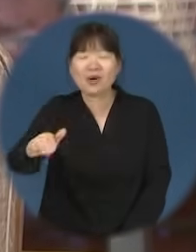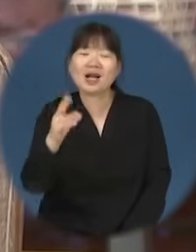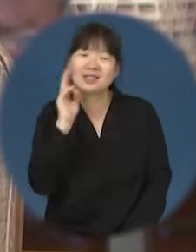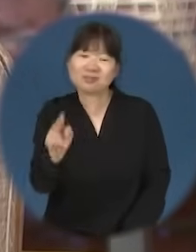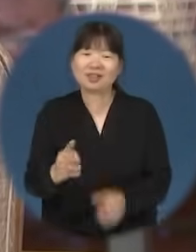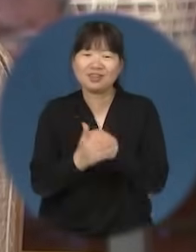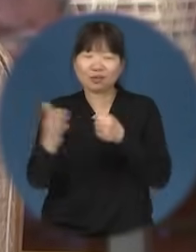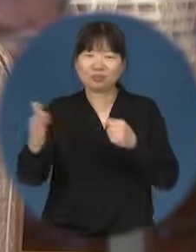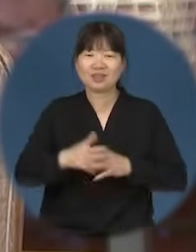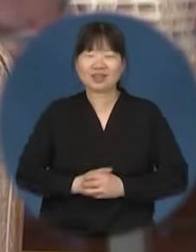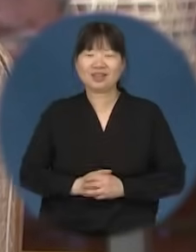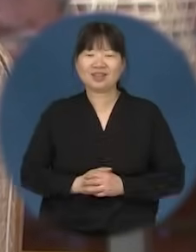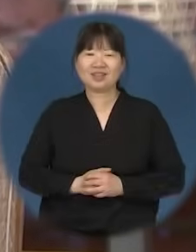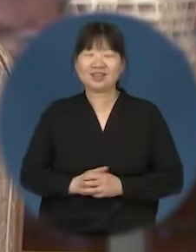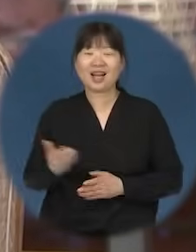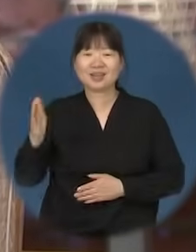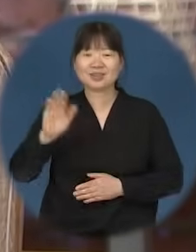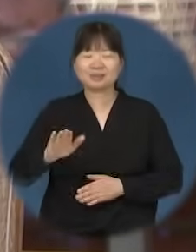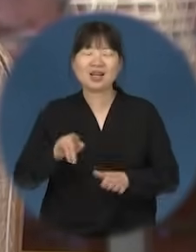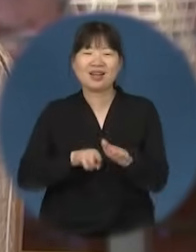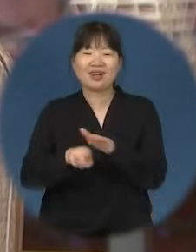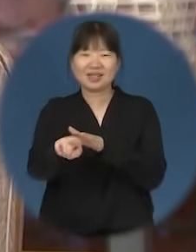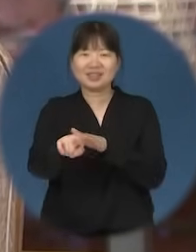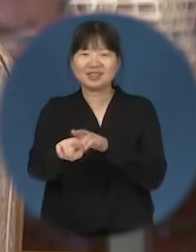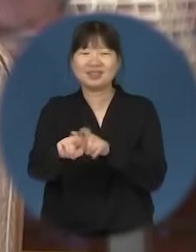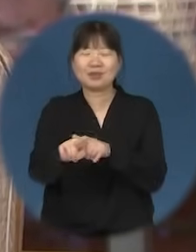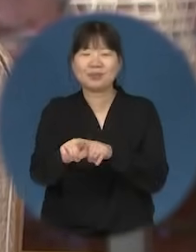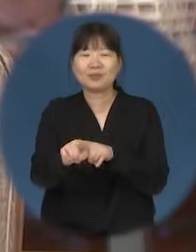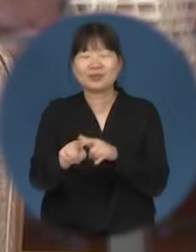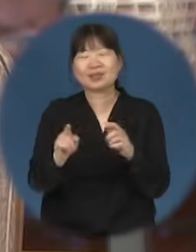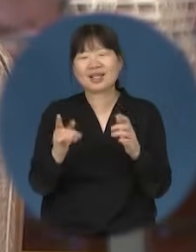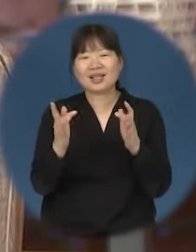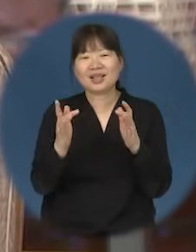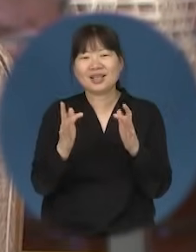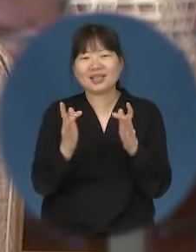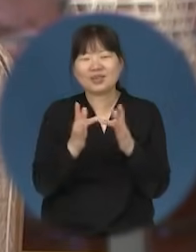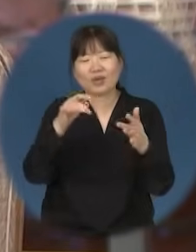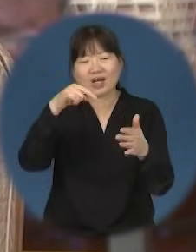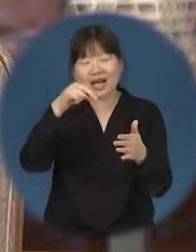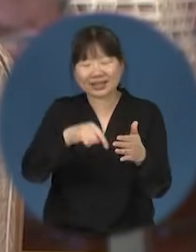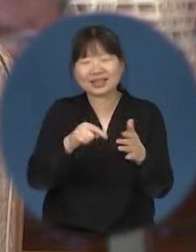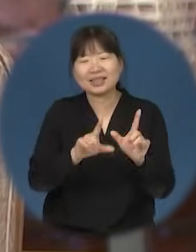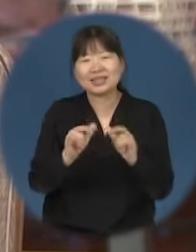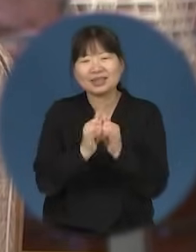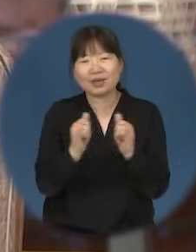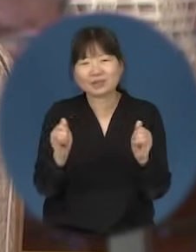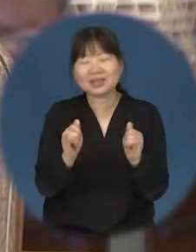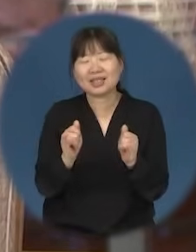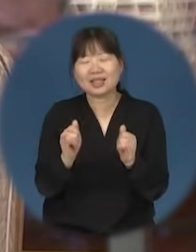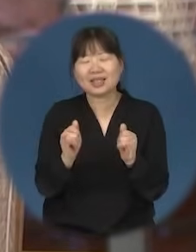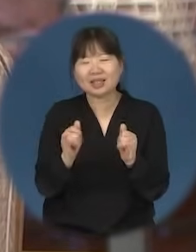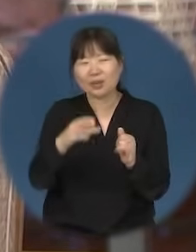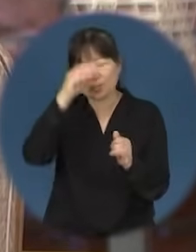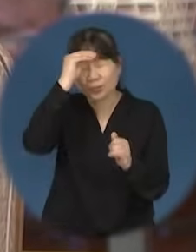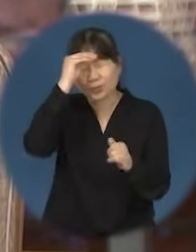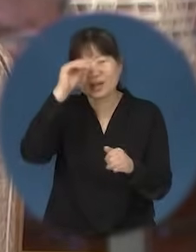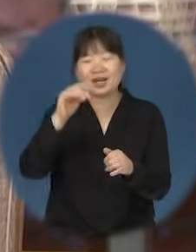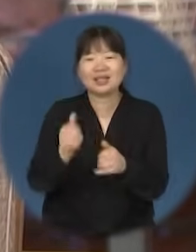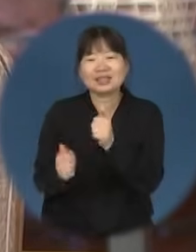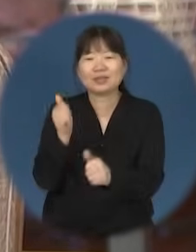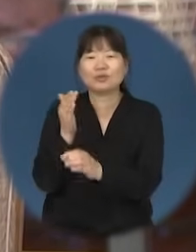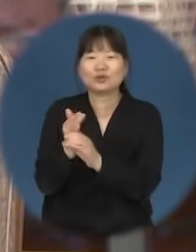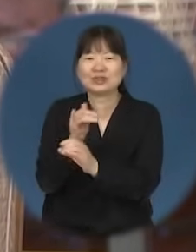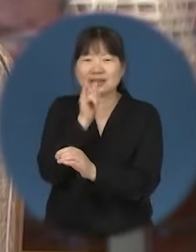근데 이제 선두적인 그런 가상 실험을 이제 하는 거고 이제 나중에 가면 스테이블 코인 같은 경우는